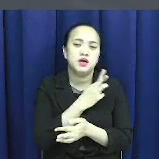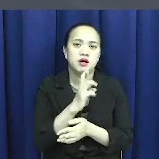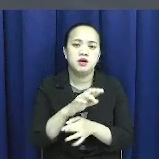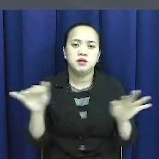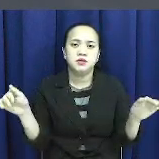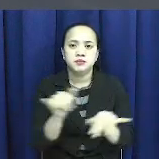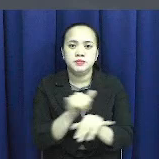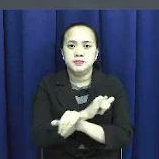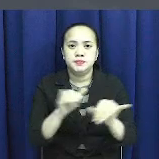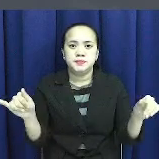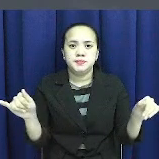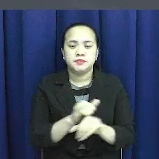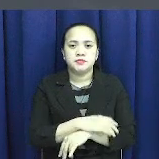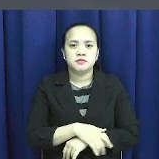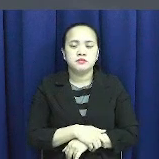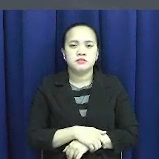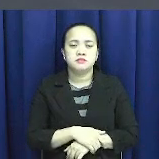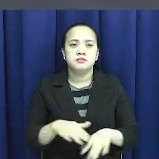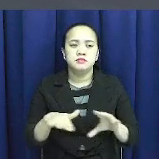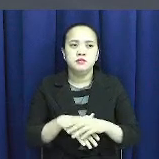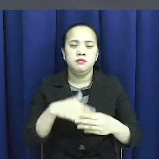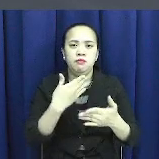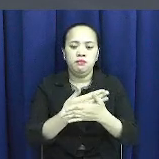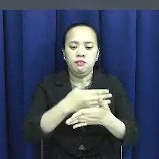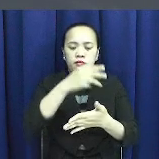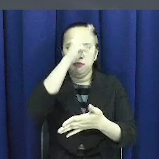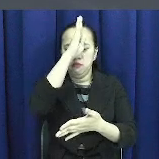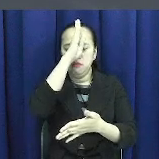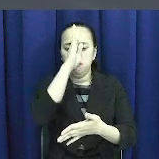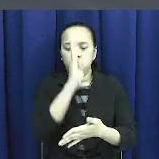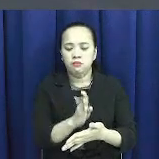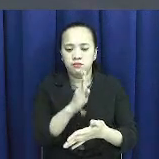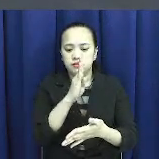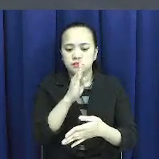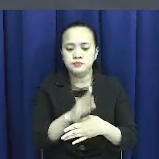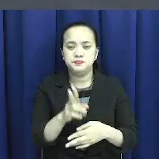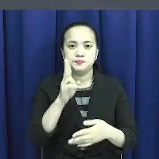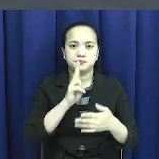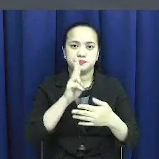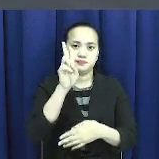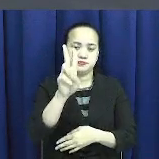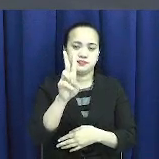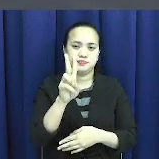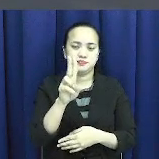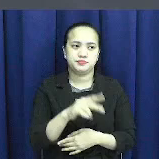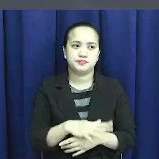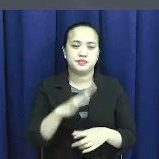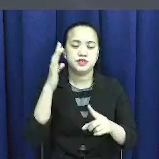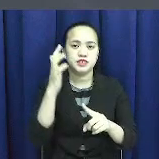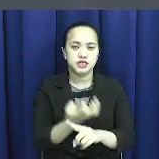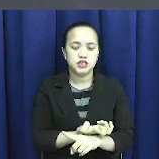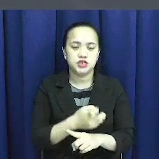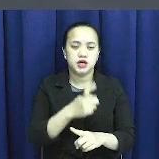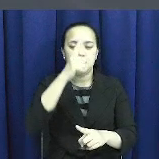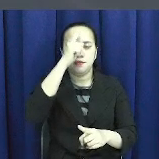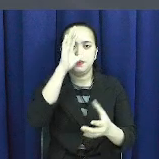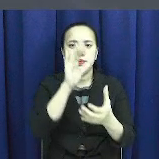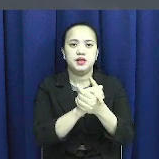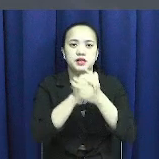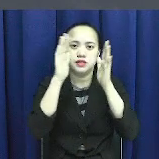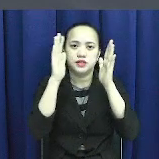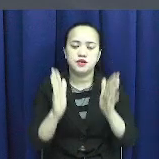sa atin ay equal sa harapan ng Diyos. Okay. Number 2. Each believer